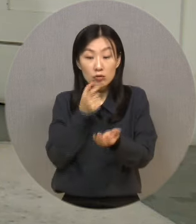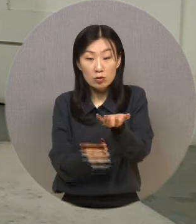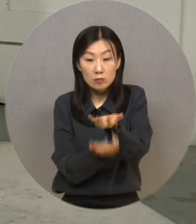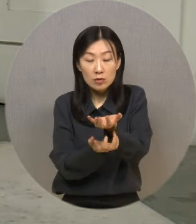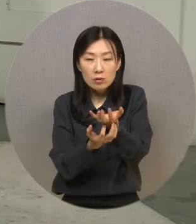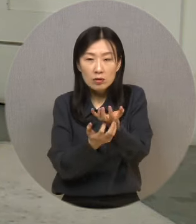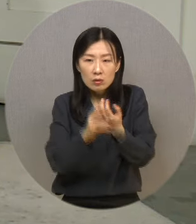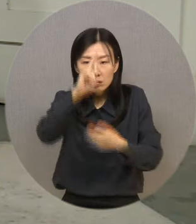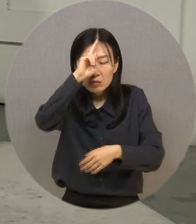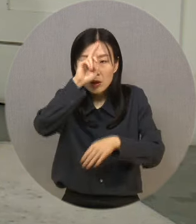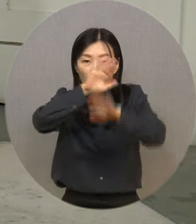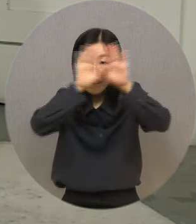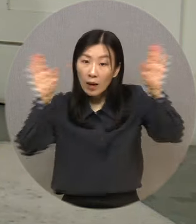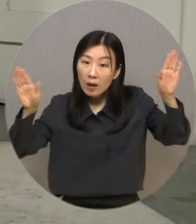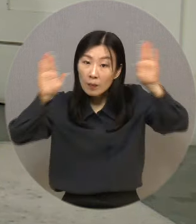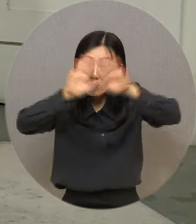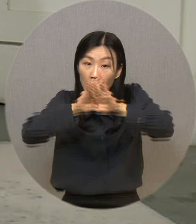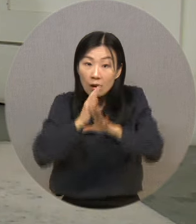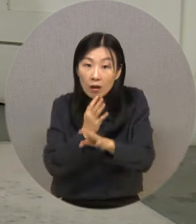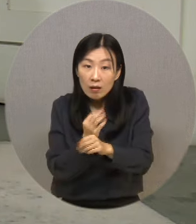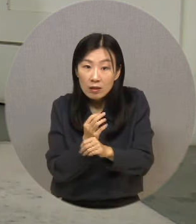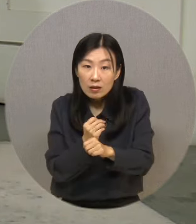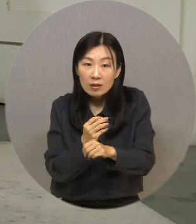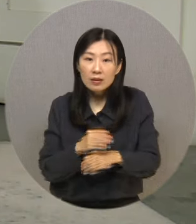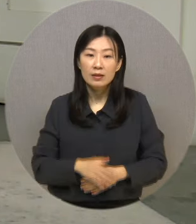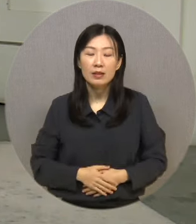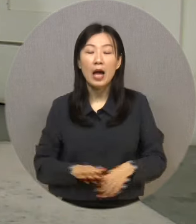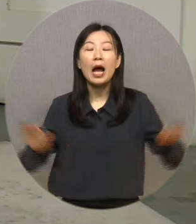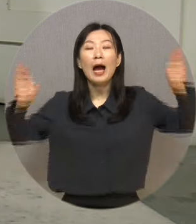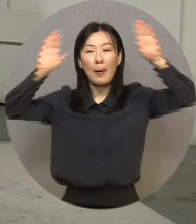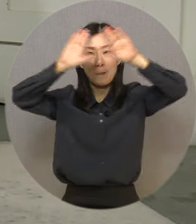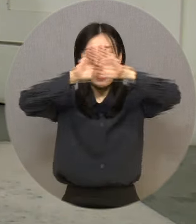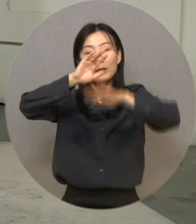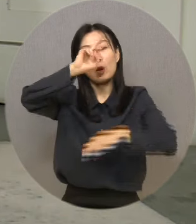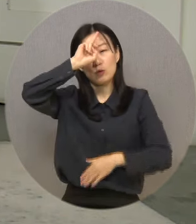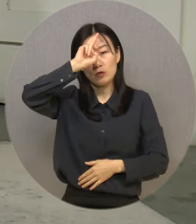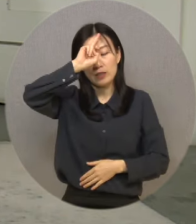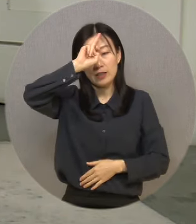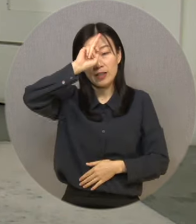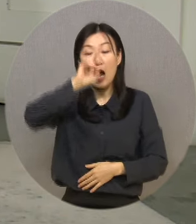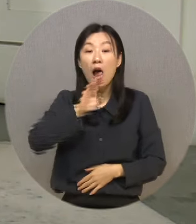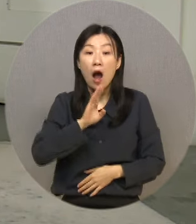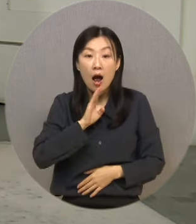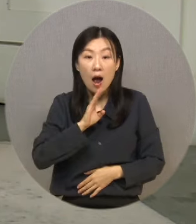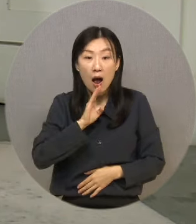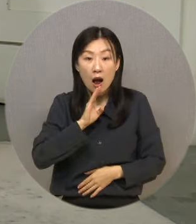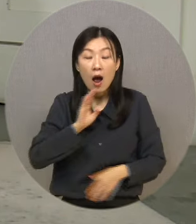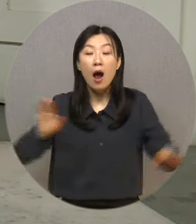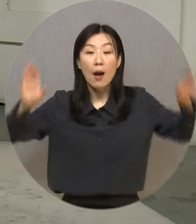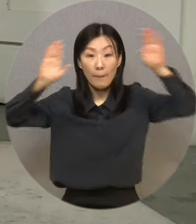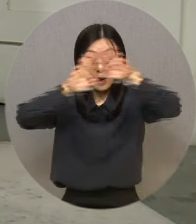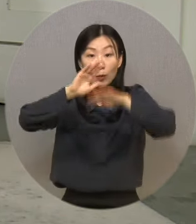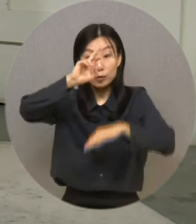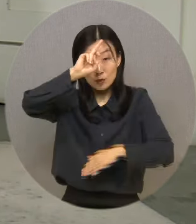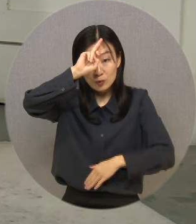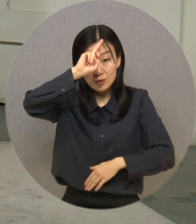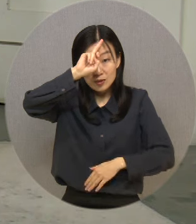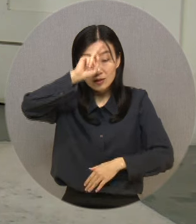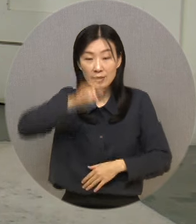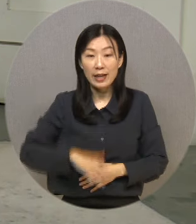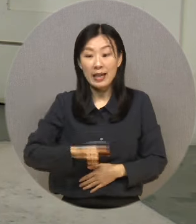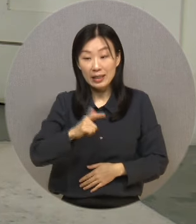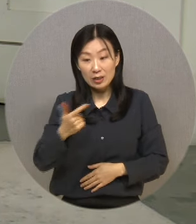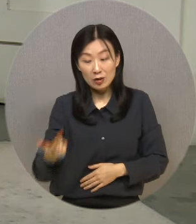거예요? 거기 정오 12시 이게 밤 12시예요. 밤 12시. 네네네네네네. 네. 이게 저녁에